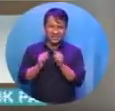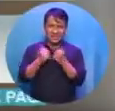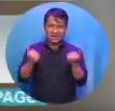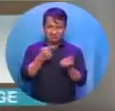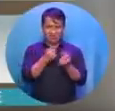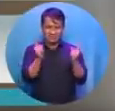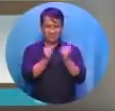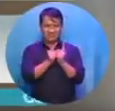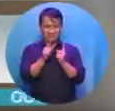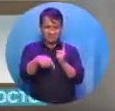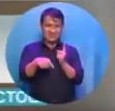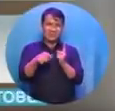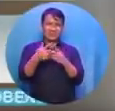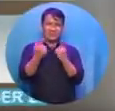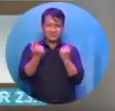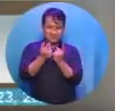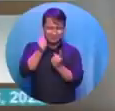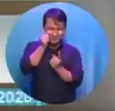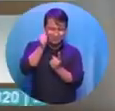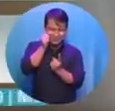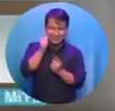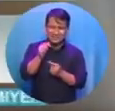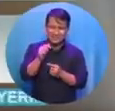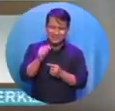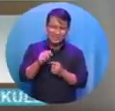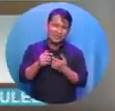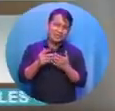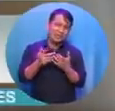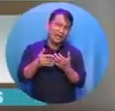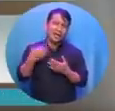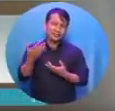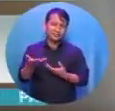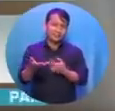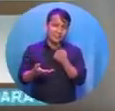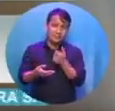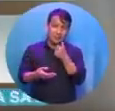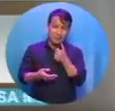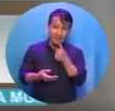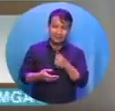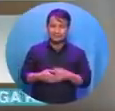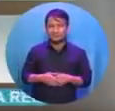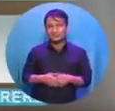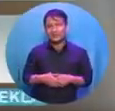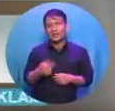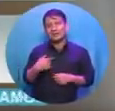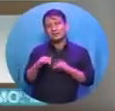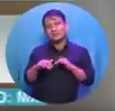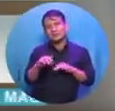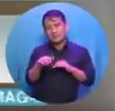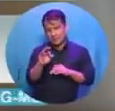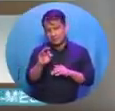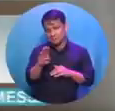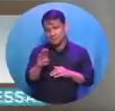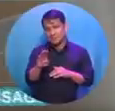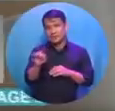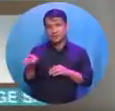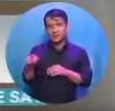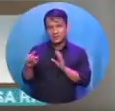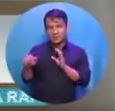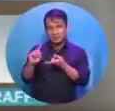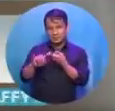ni Sir Aljun? Ganito po yan, sir. Nag-FB po ako. Ngayon po, in-adfriend po niya